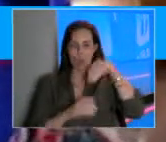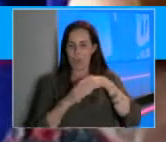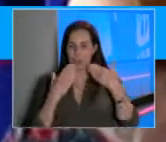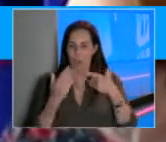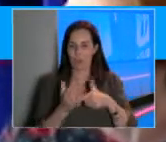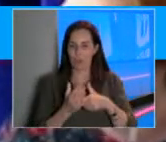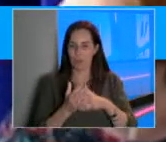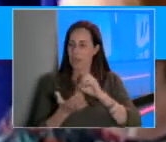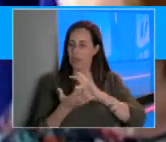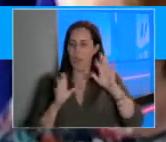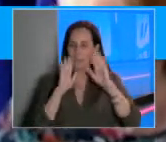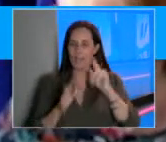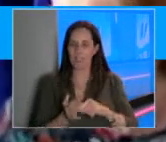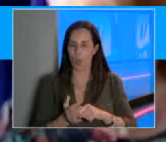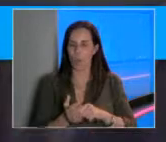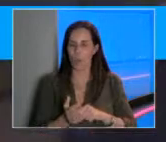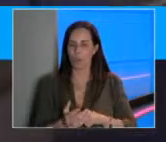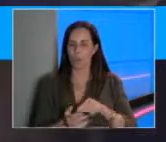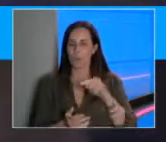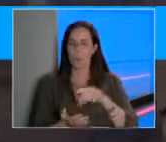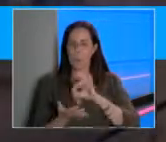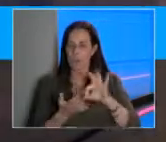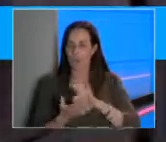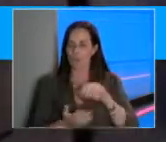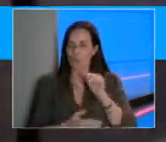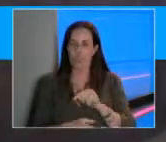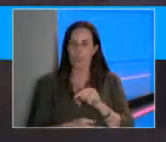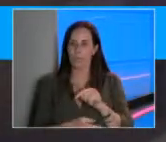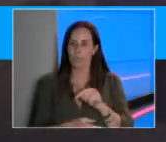בדיון, העלתה פוסט בפייסבוק שלה, בו היא כתבה שהיא